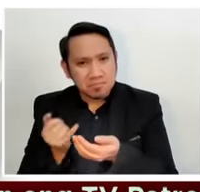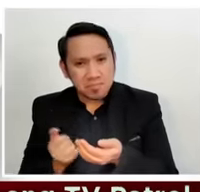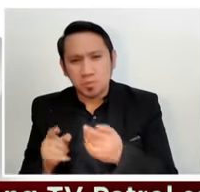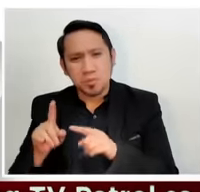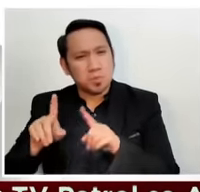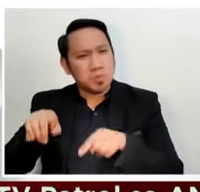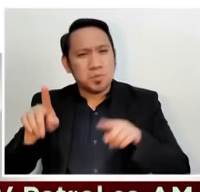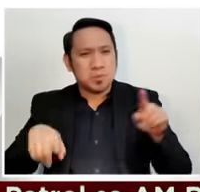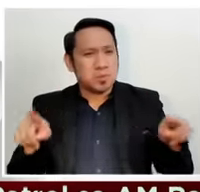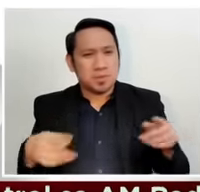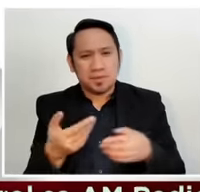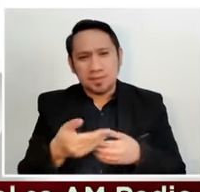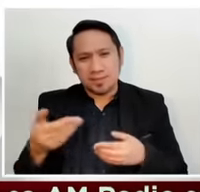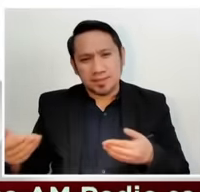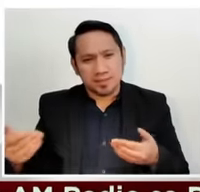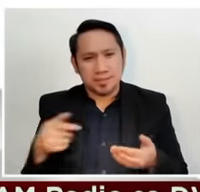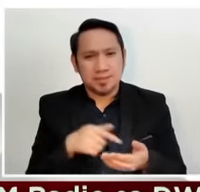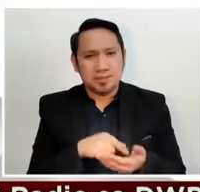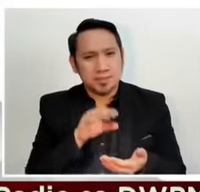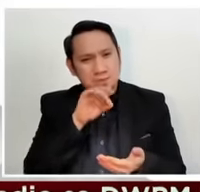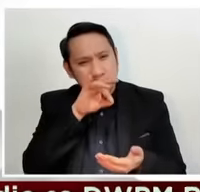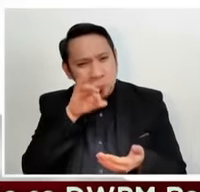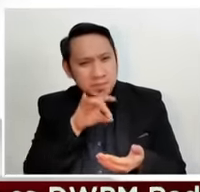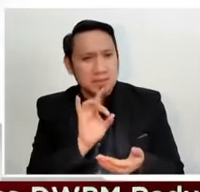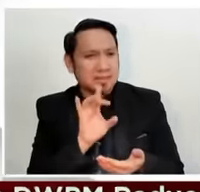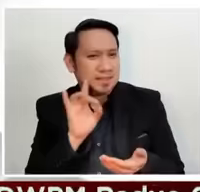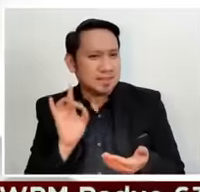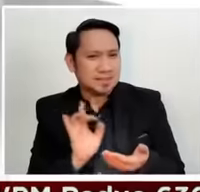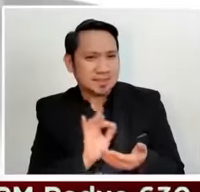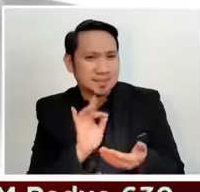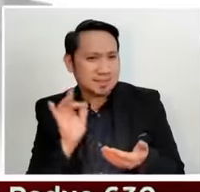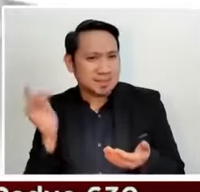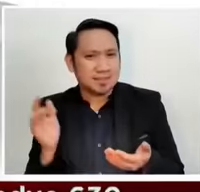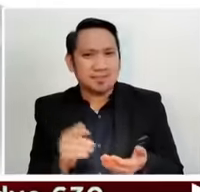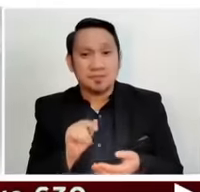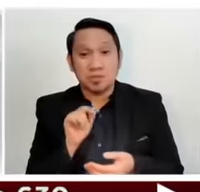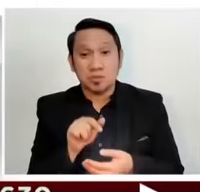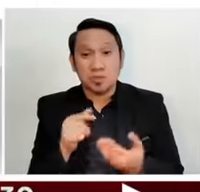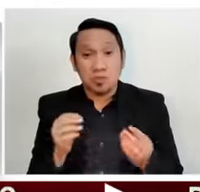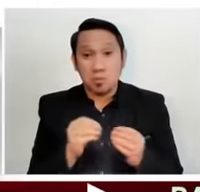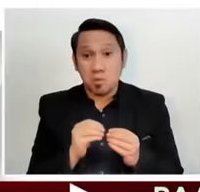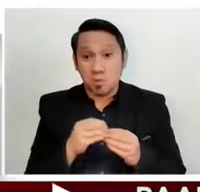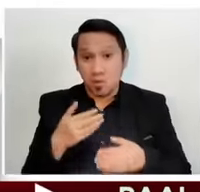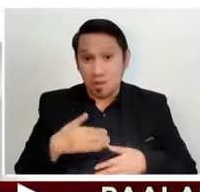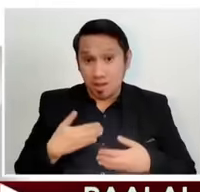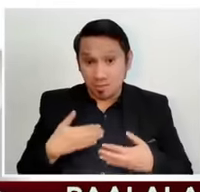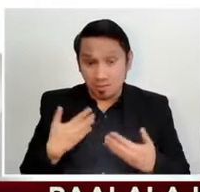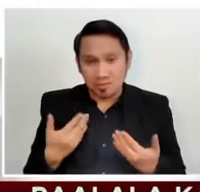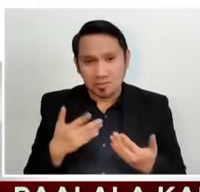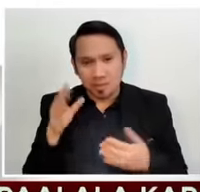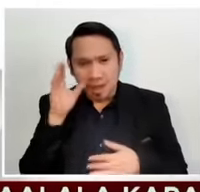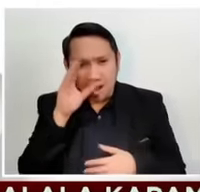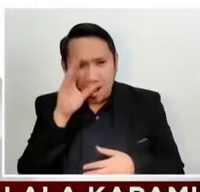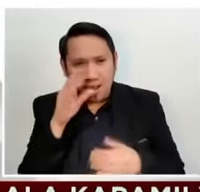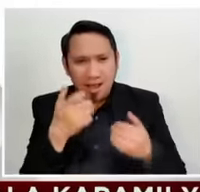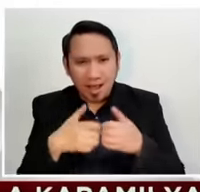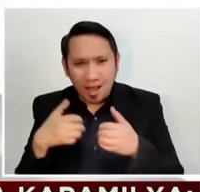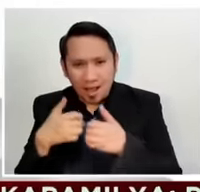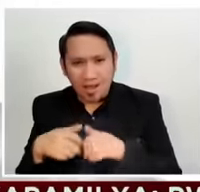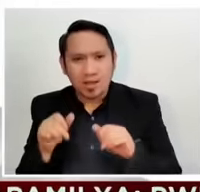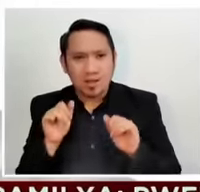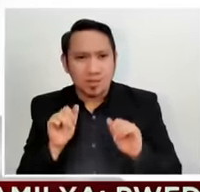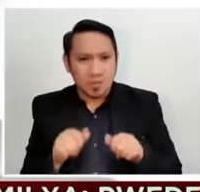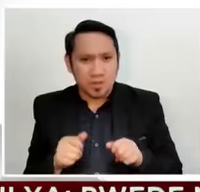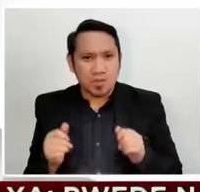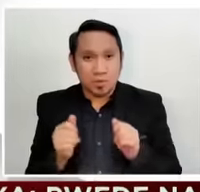glue, at glitters. Para mas maging masaya ang Easter egg hunt ng mga bata, pwedeng lagyan ng katumbas